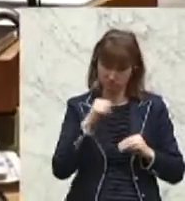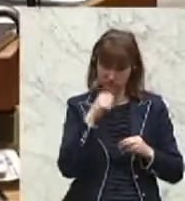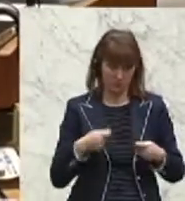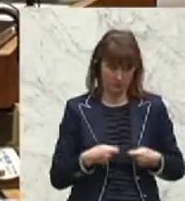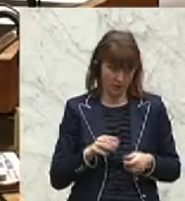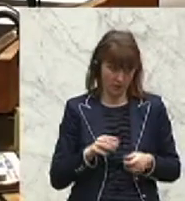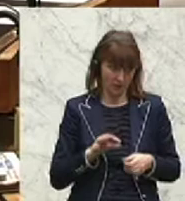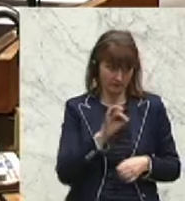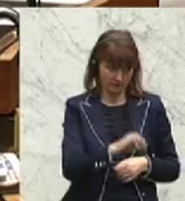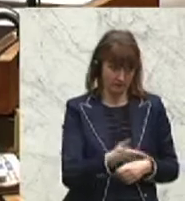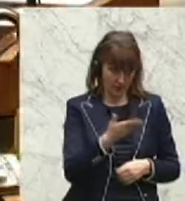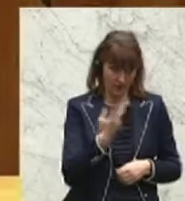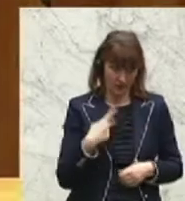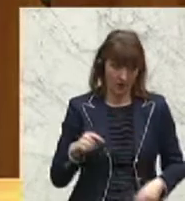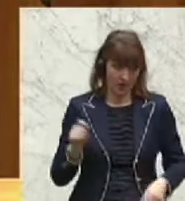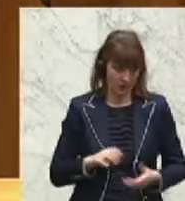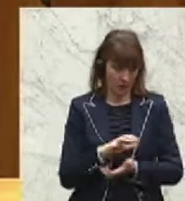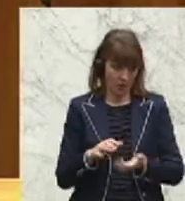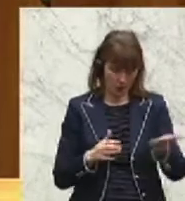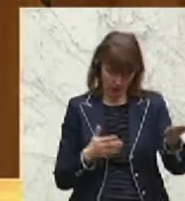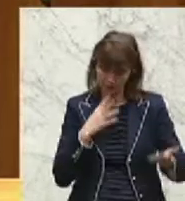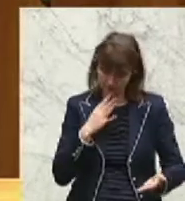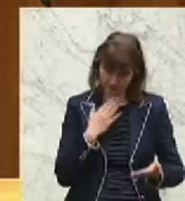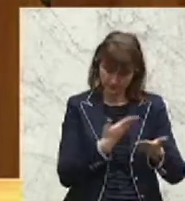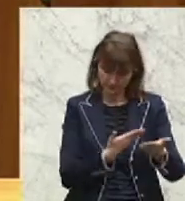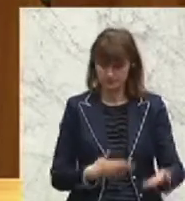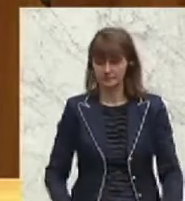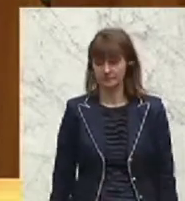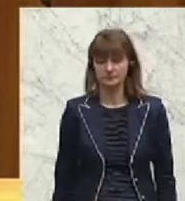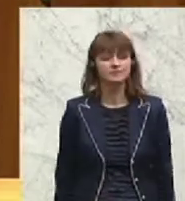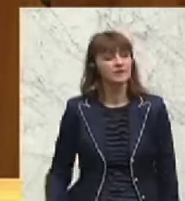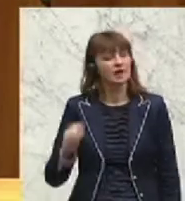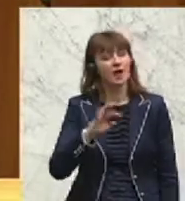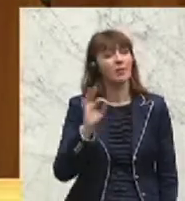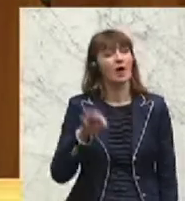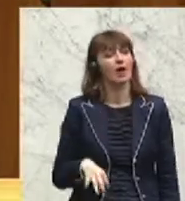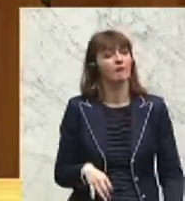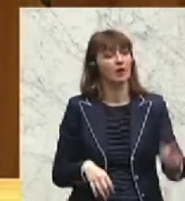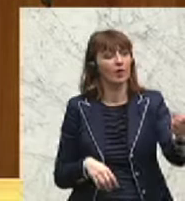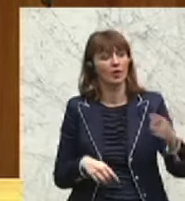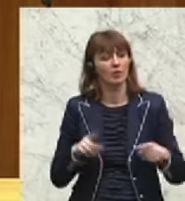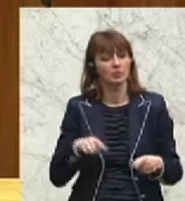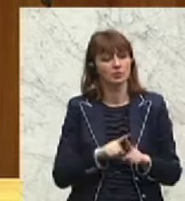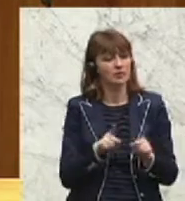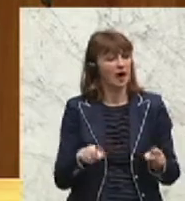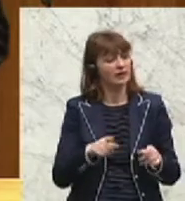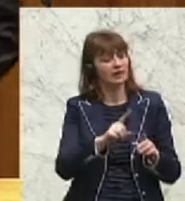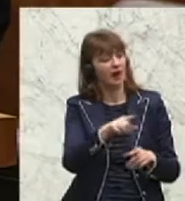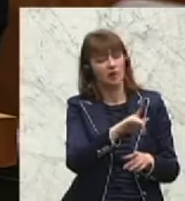Sie, Herr Abgeordneter Kogler, Sie sind am Wort. Ich glaube, die FPÖ ist ja an anderer Stelle eher einzuschränken, das halten wir schon aus.